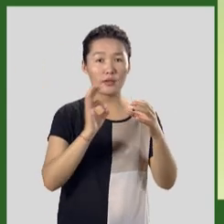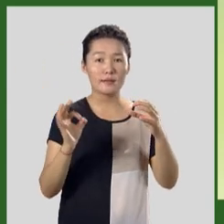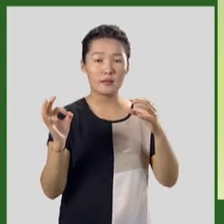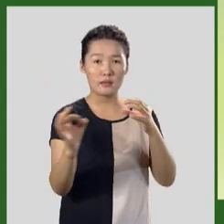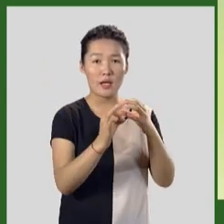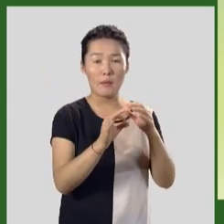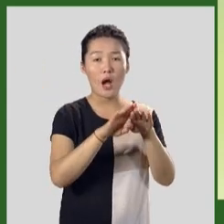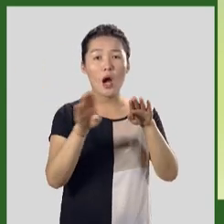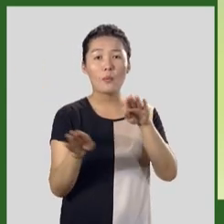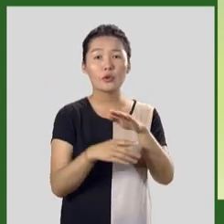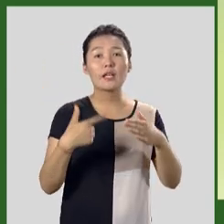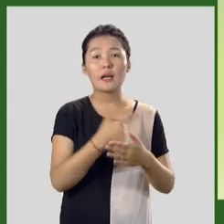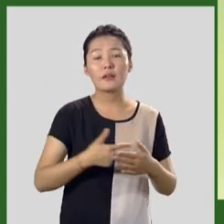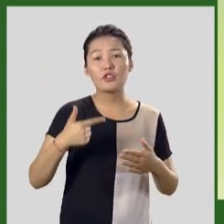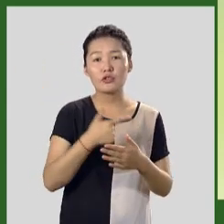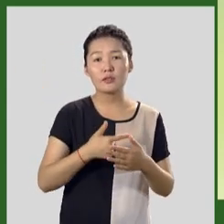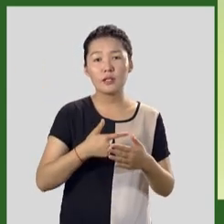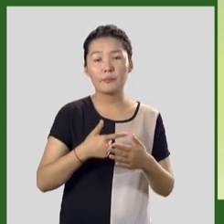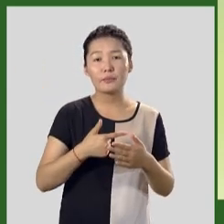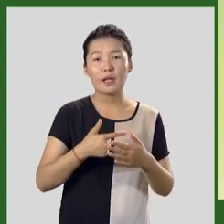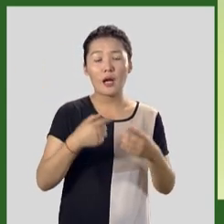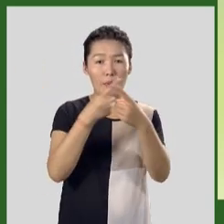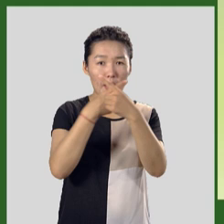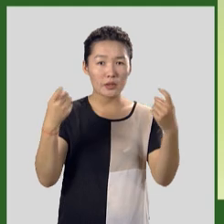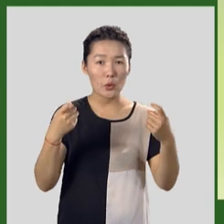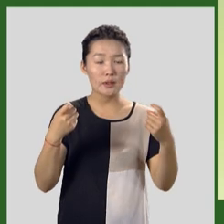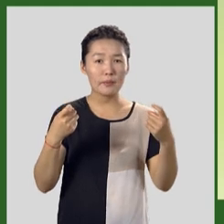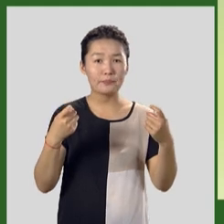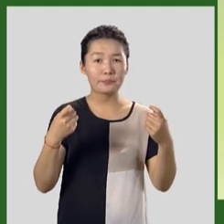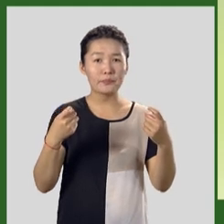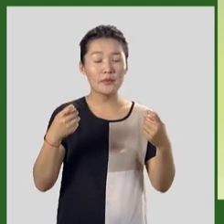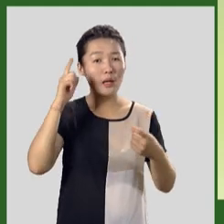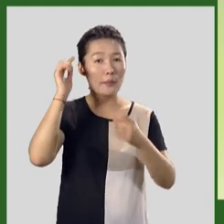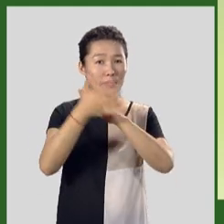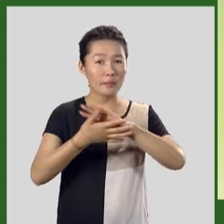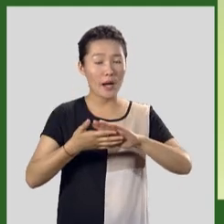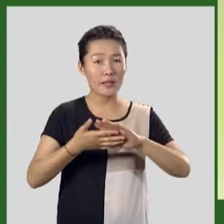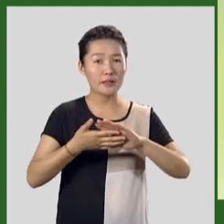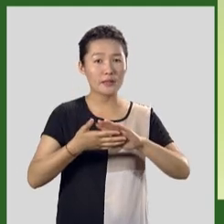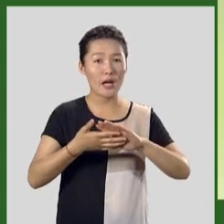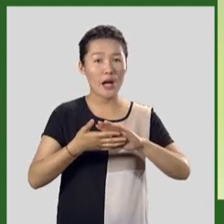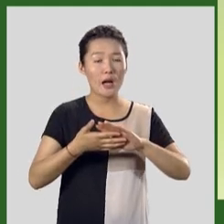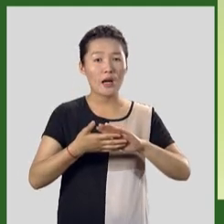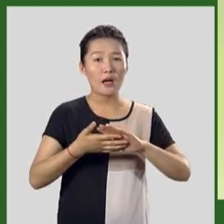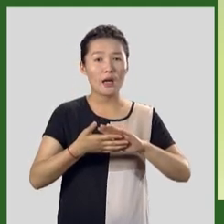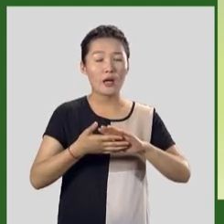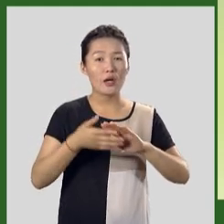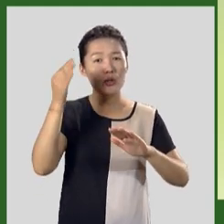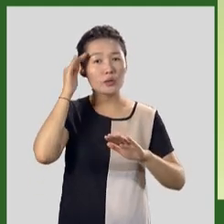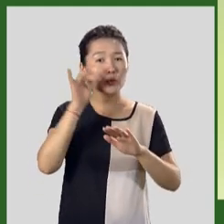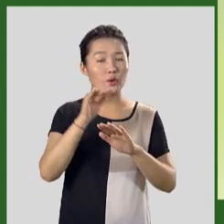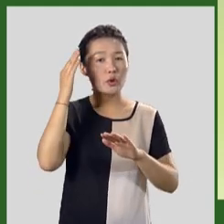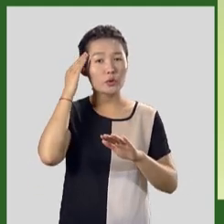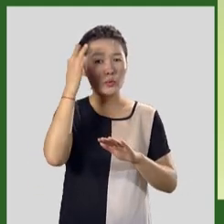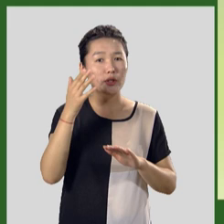Под географическим прогнозом понимается научно обоснованное суждение о возможном